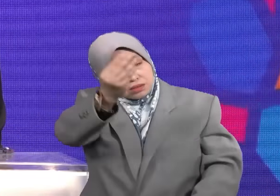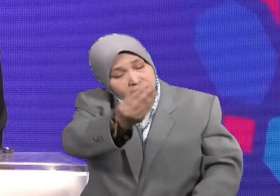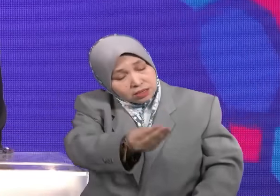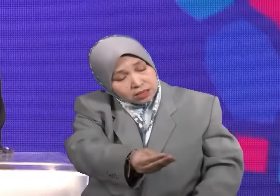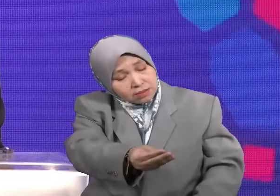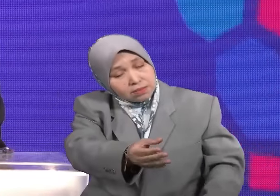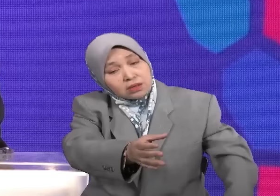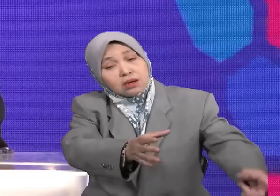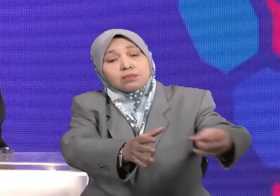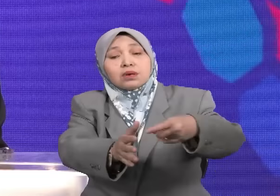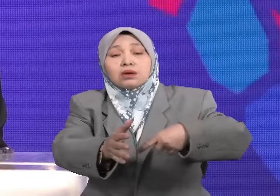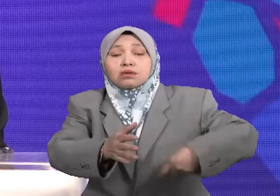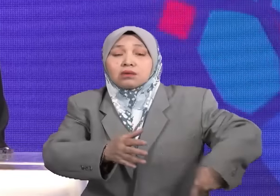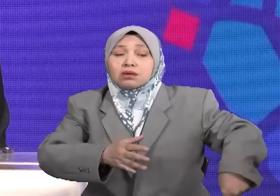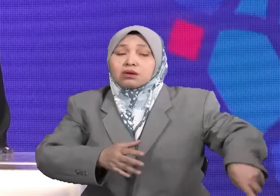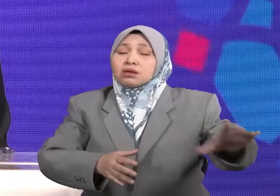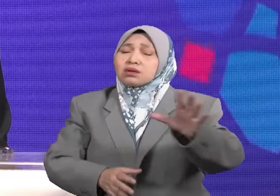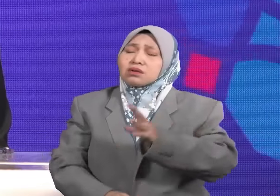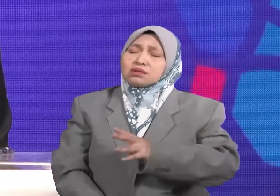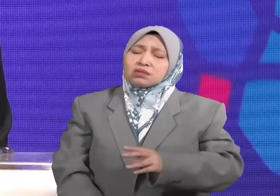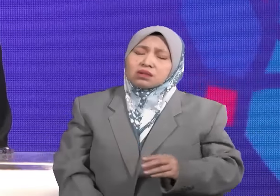آتَيْنَاهُمْ مِنْ